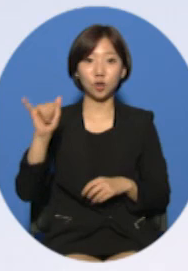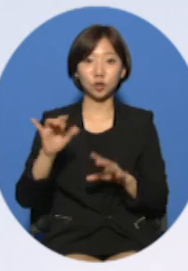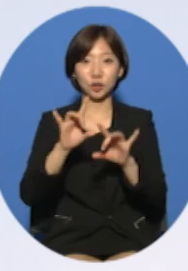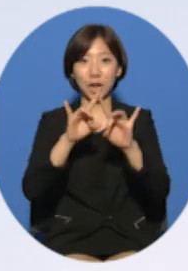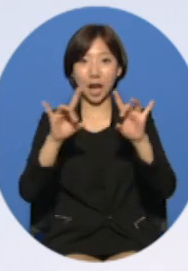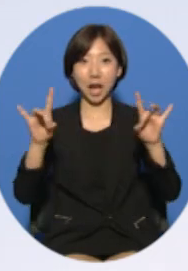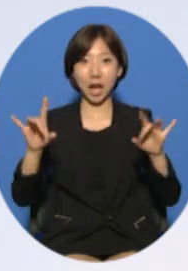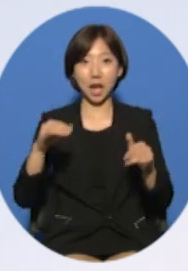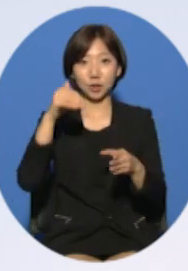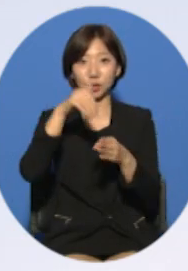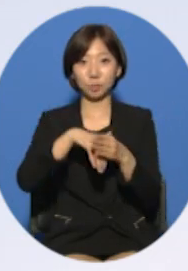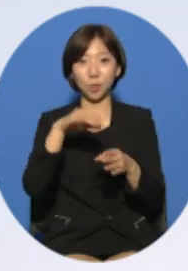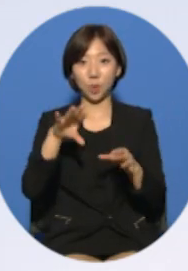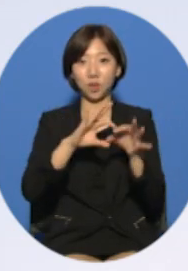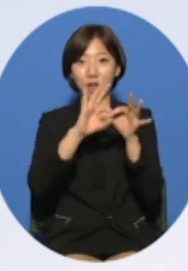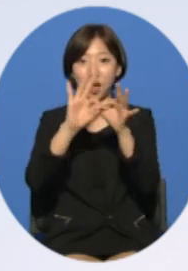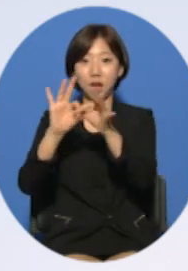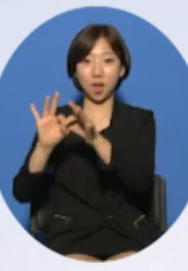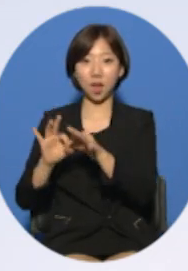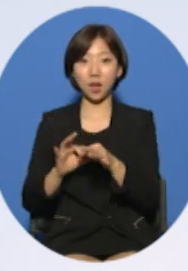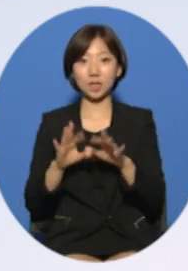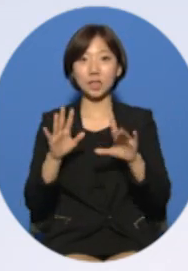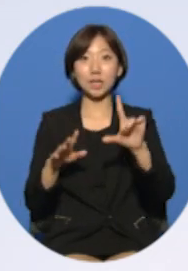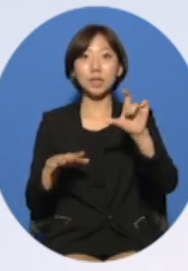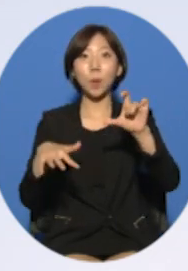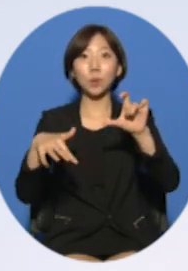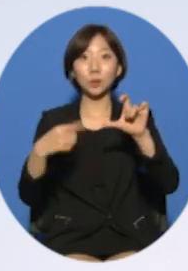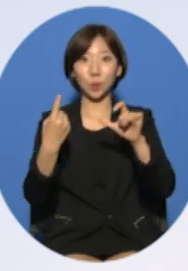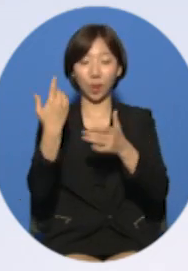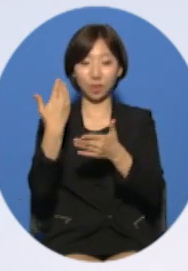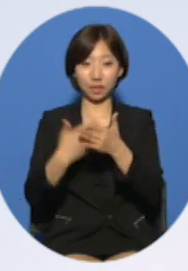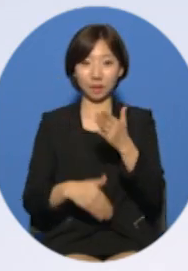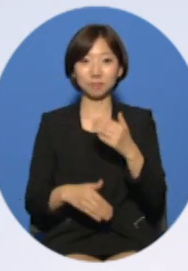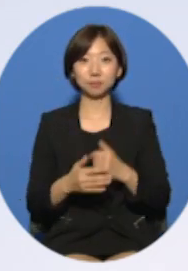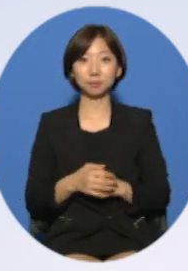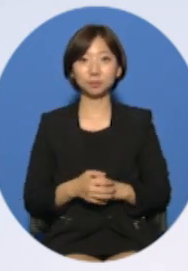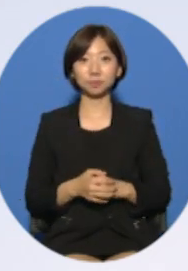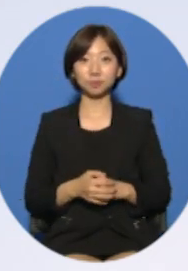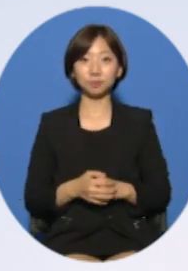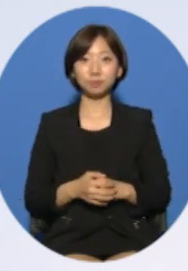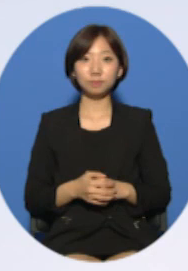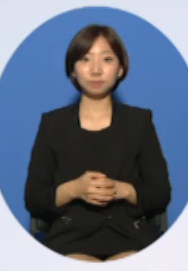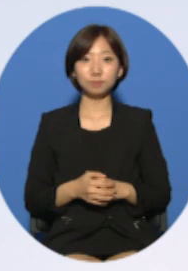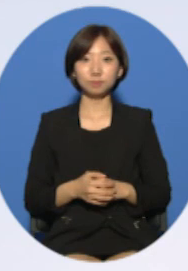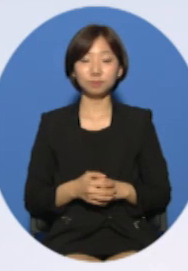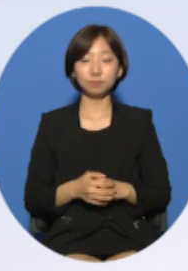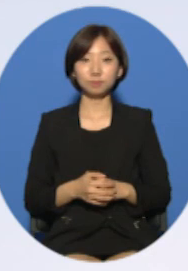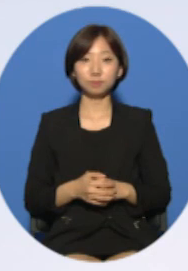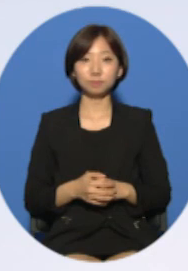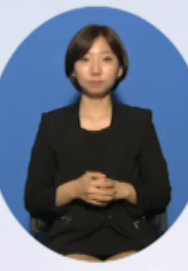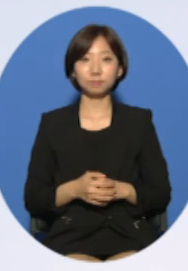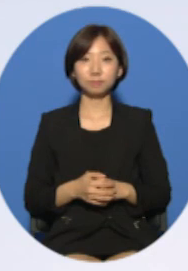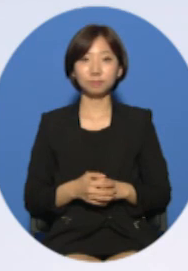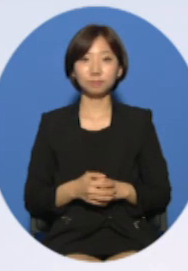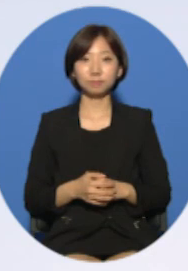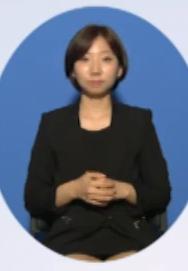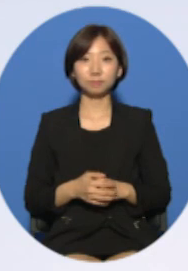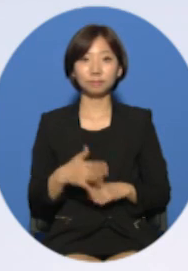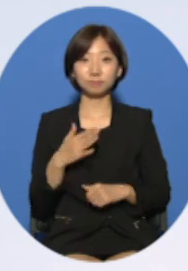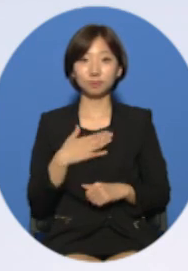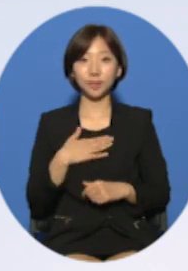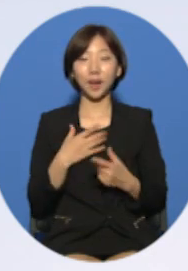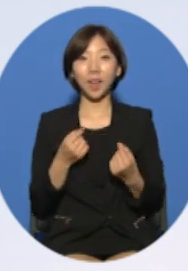보고 계신데요. 이제 15초밖에 남지 않았습니다. 네. 예, 선거 개시가 자 저희도